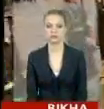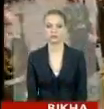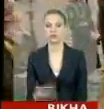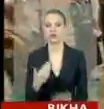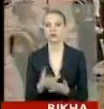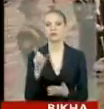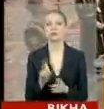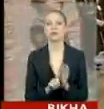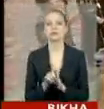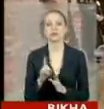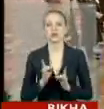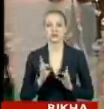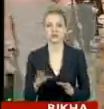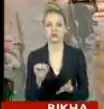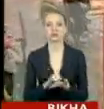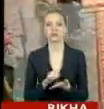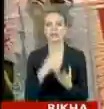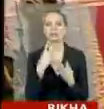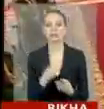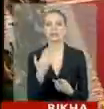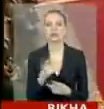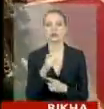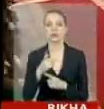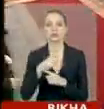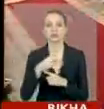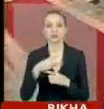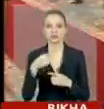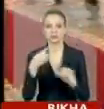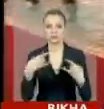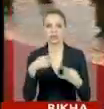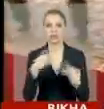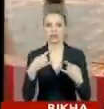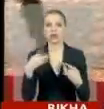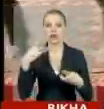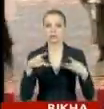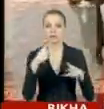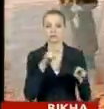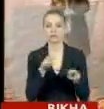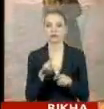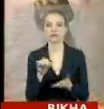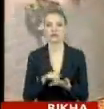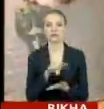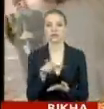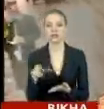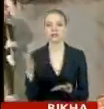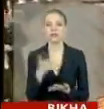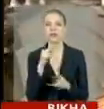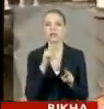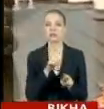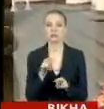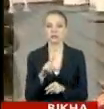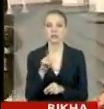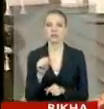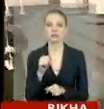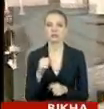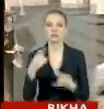Ось він, початок свята. Журналісти дивляться його з телетрансляції. Телекамери спостерігають за журналістами, що спостерігають